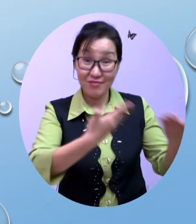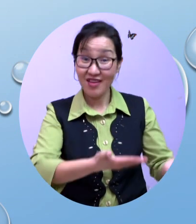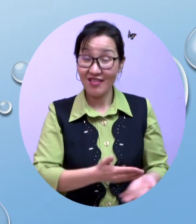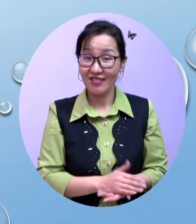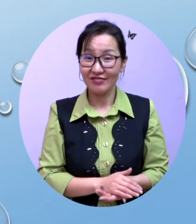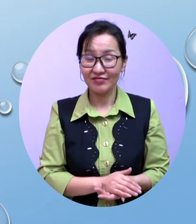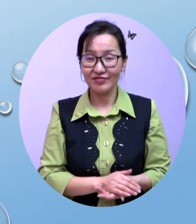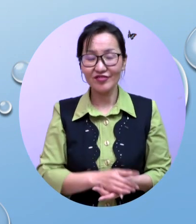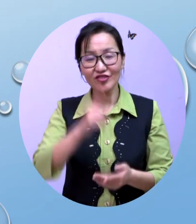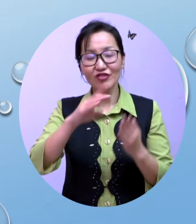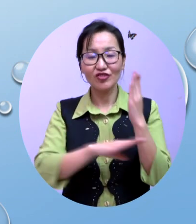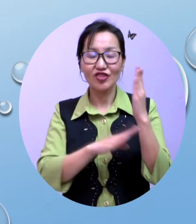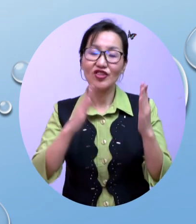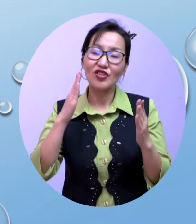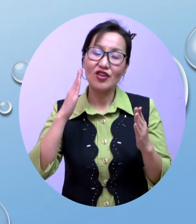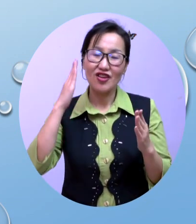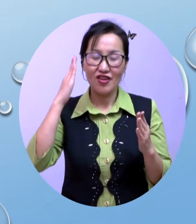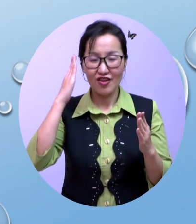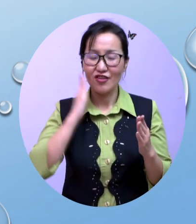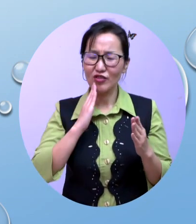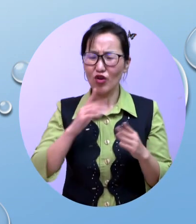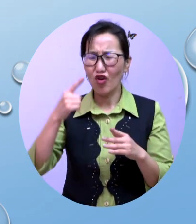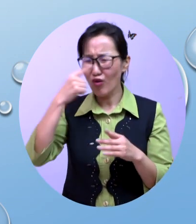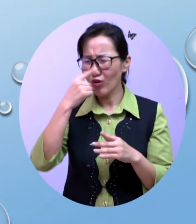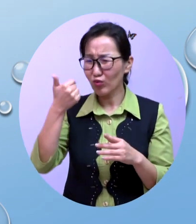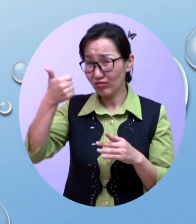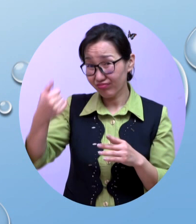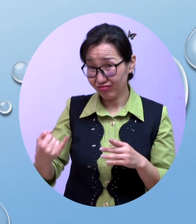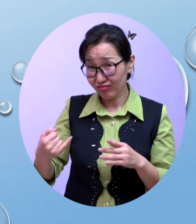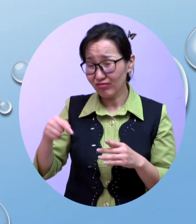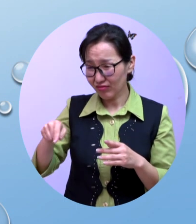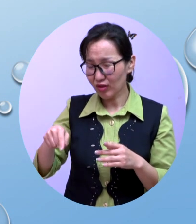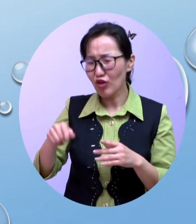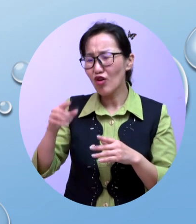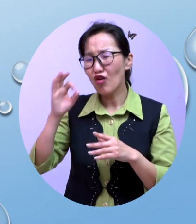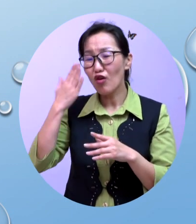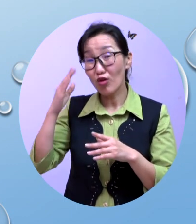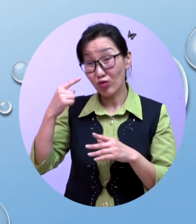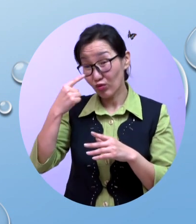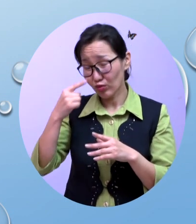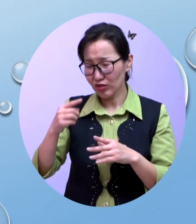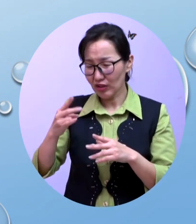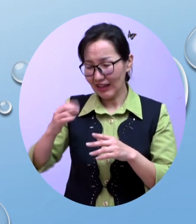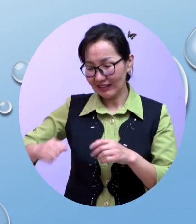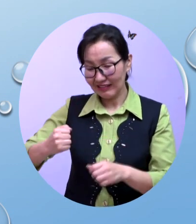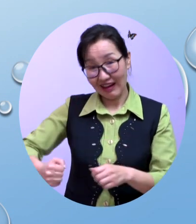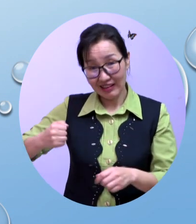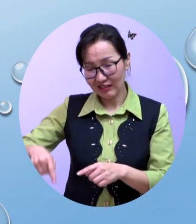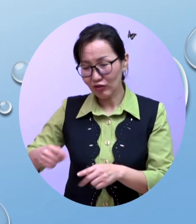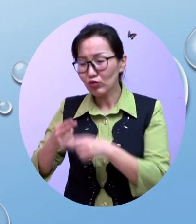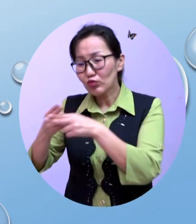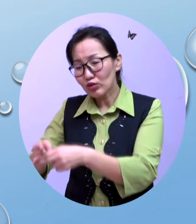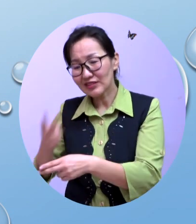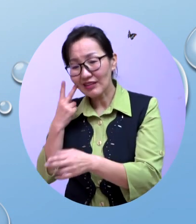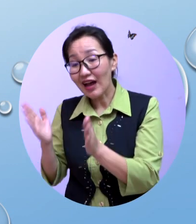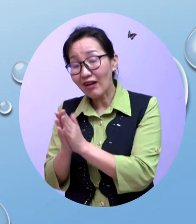ирнэ. Нэг өдөр ээж нь өвөөгийнх нь нүд юм харахтаа муу болжээ. миний хүү өвгийнхөө тайгийг дөхүүлж орж